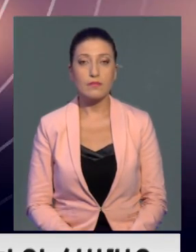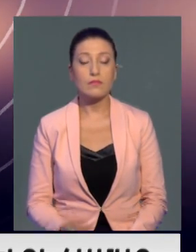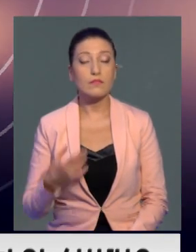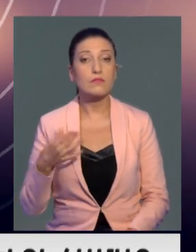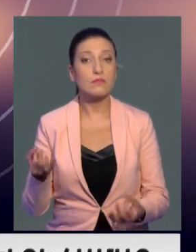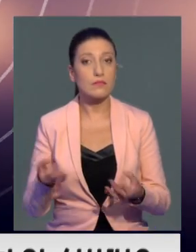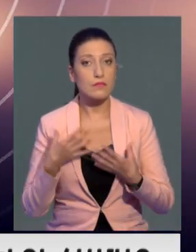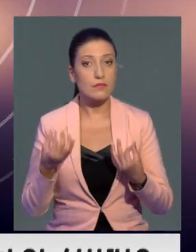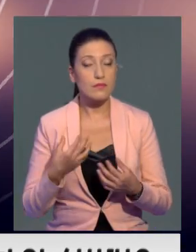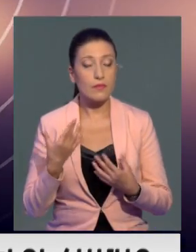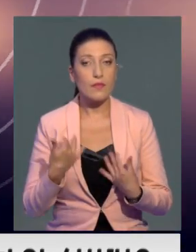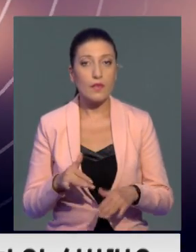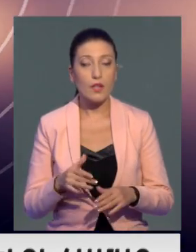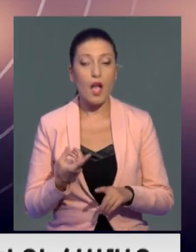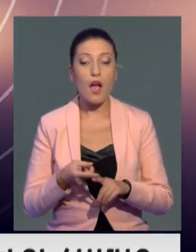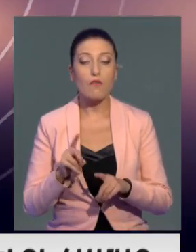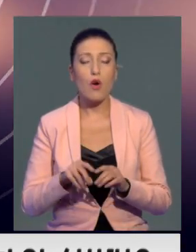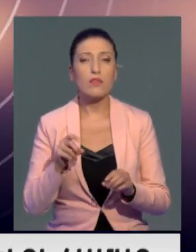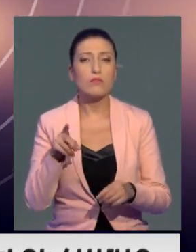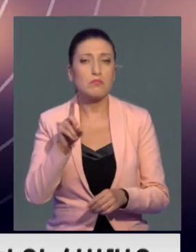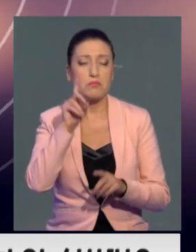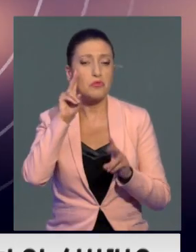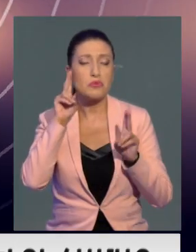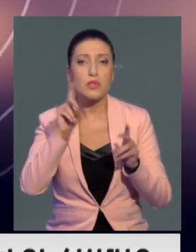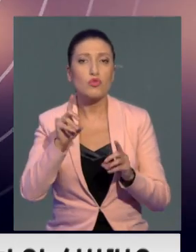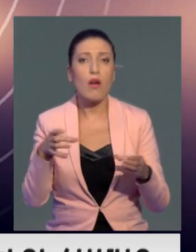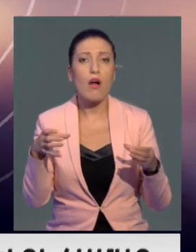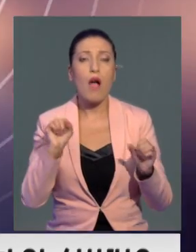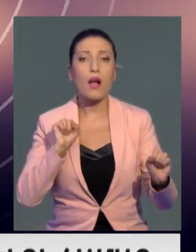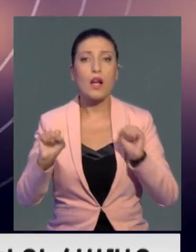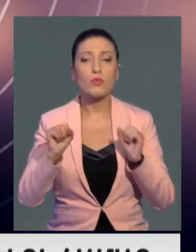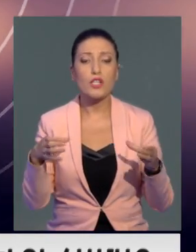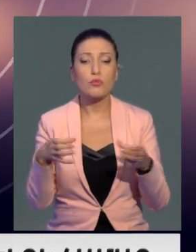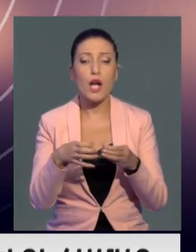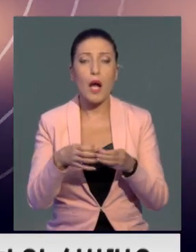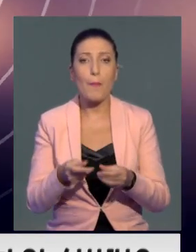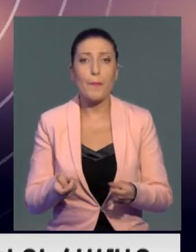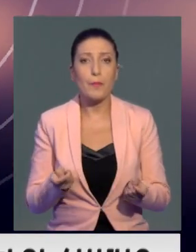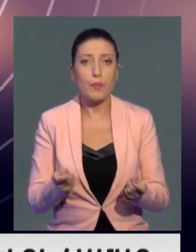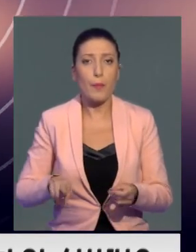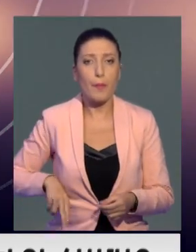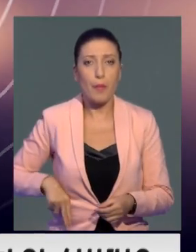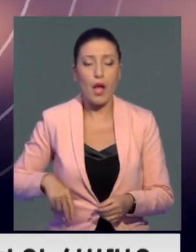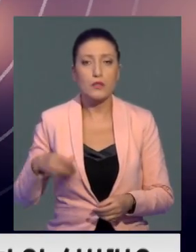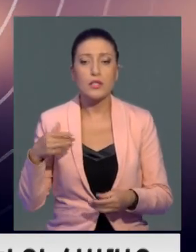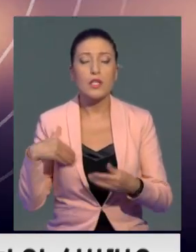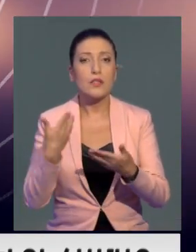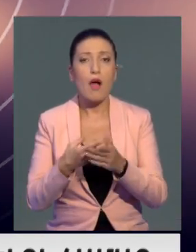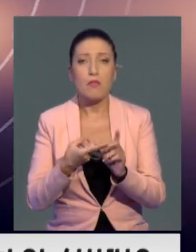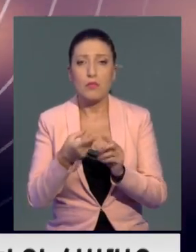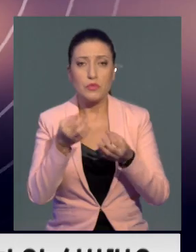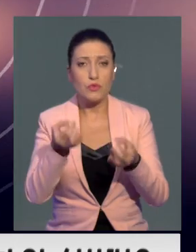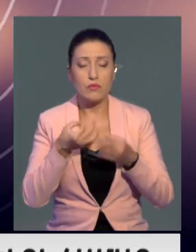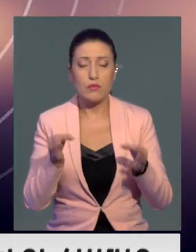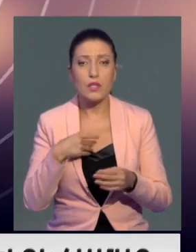Ասեցին, որ ինչ-որ կազմակերպության բաժնի պետ էր, ինչ չհասկացա ես իրա պաշտոնը, որտեղ ինքը ինձ չներկայացավ, ինձ ես հետո համարով իրա մանեի